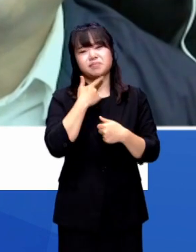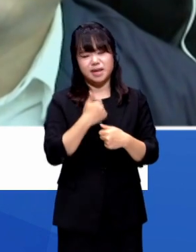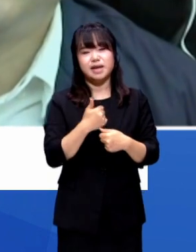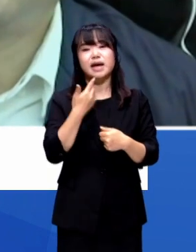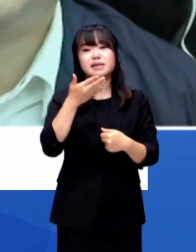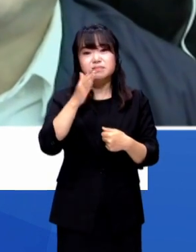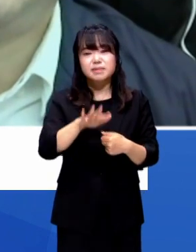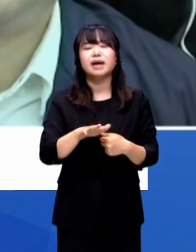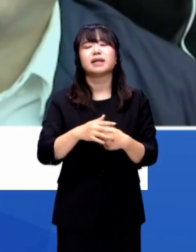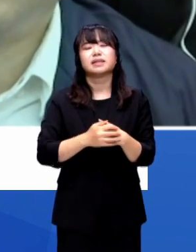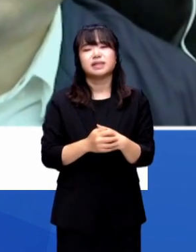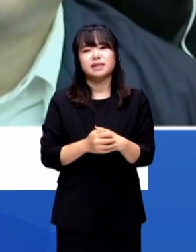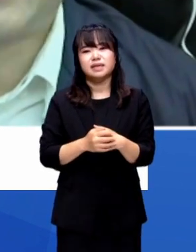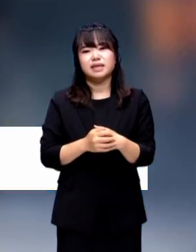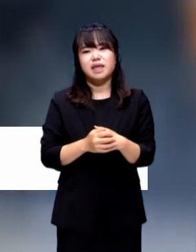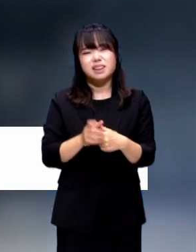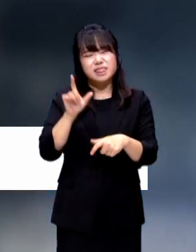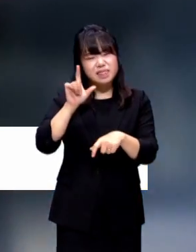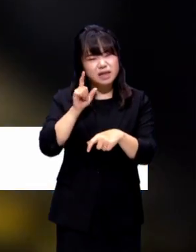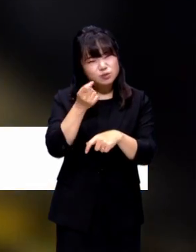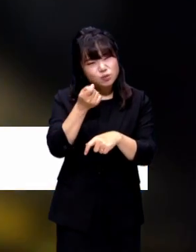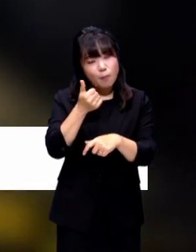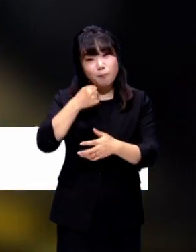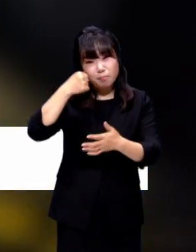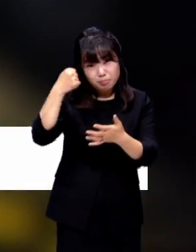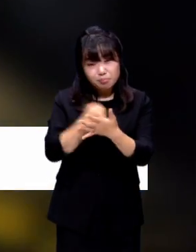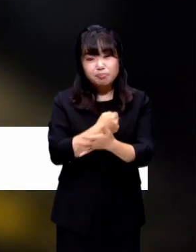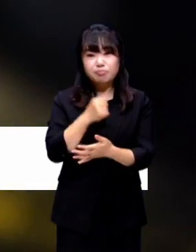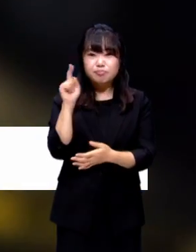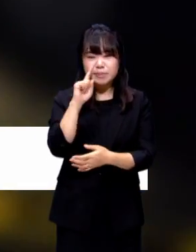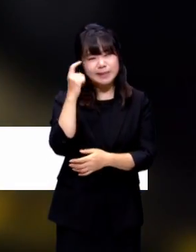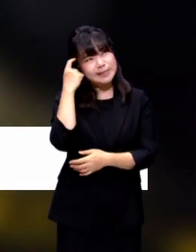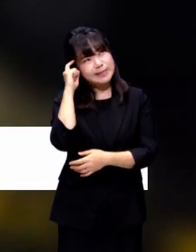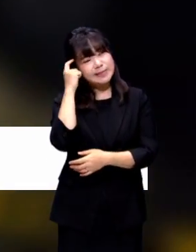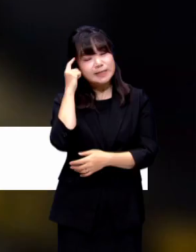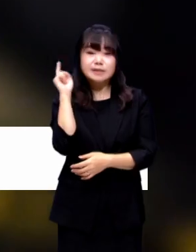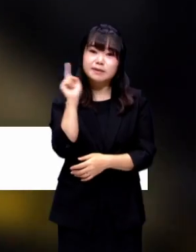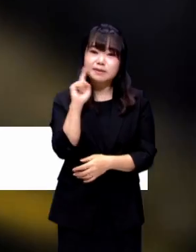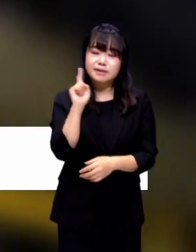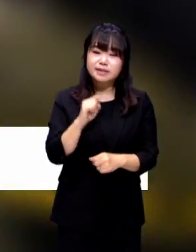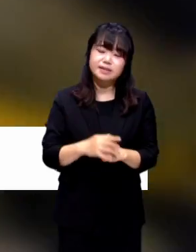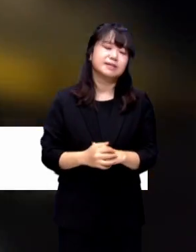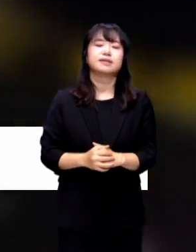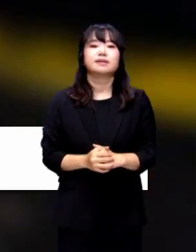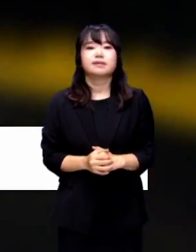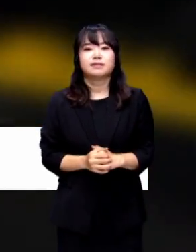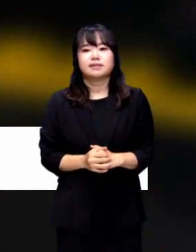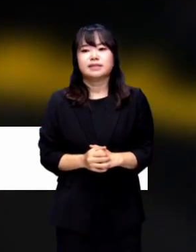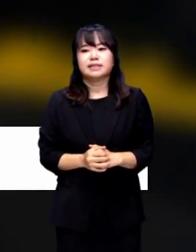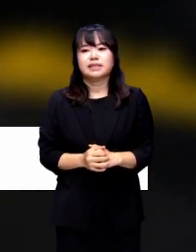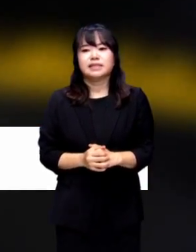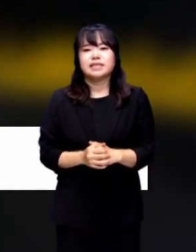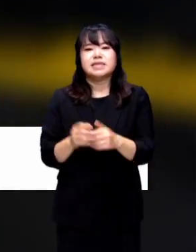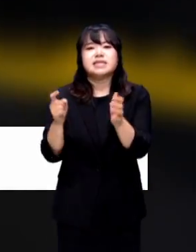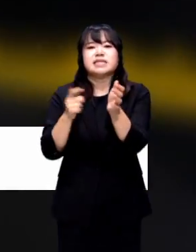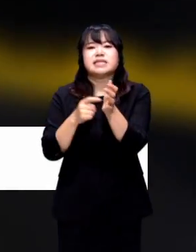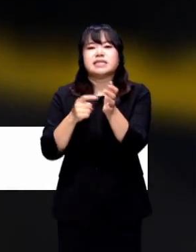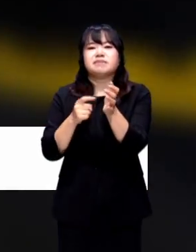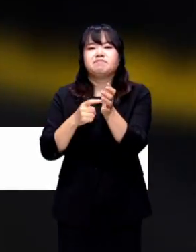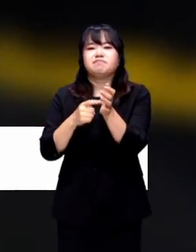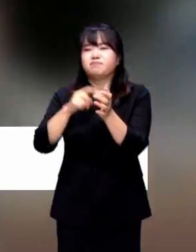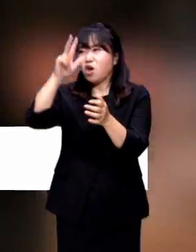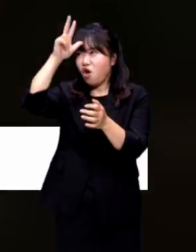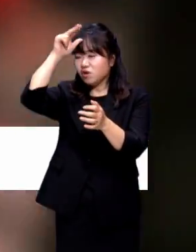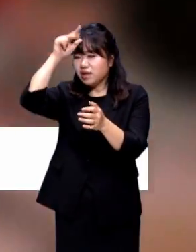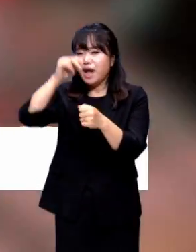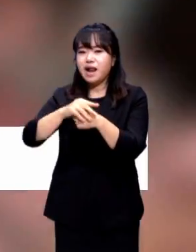불구하고 굳이 더 아쉬웠던 장면이 무엇인가라고 보게 되면요. 긴급 차량, 소방차와